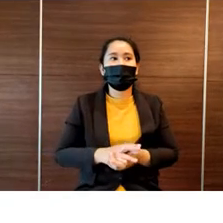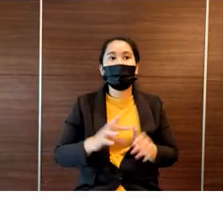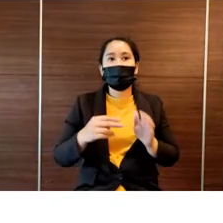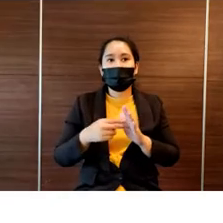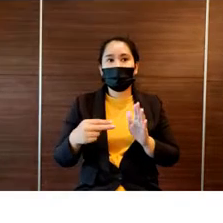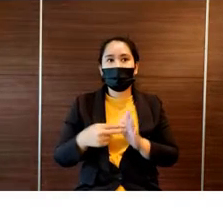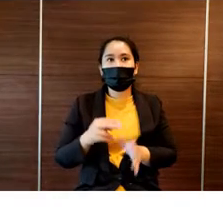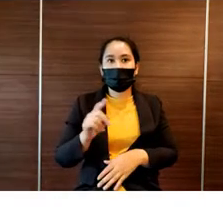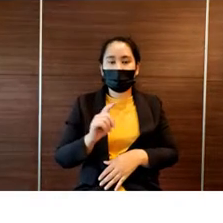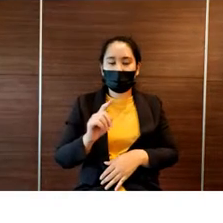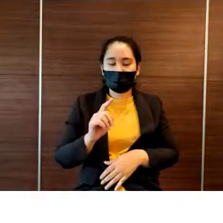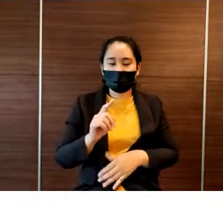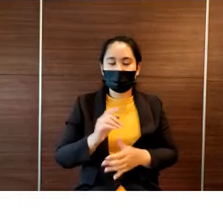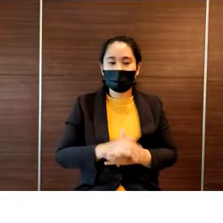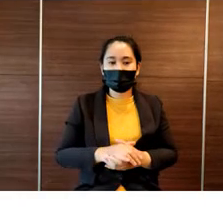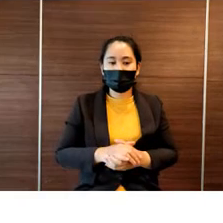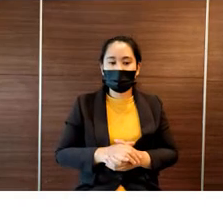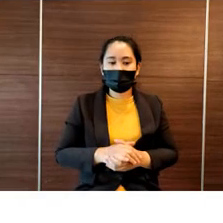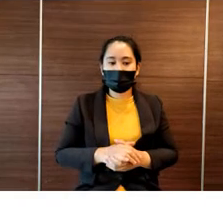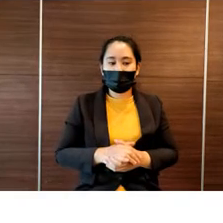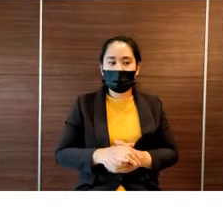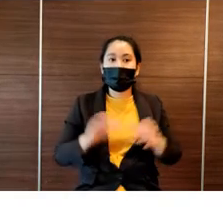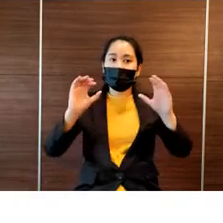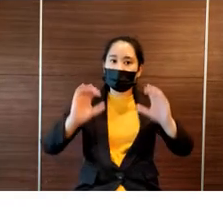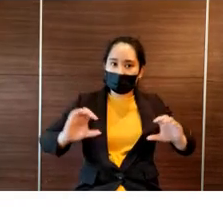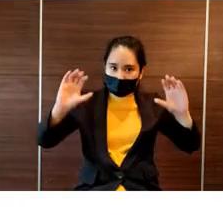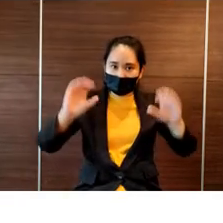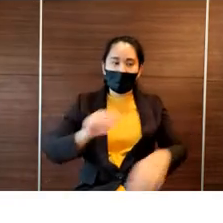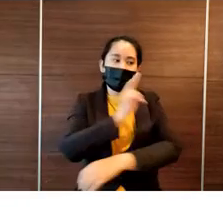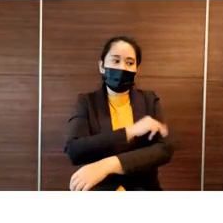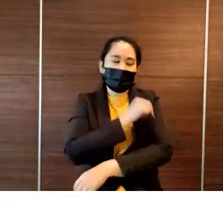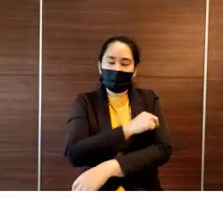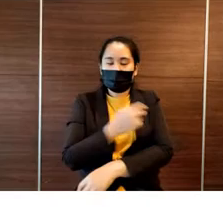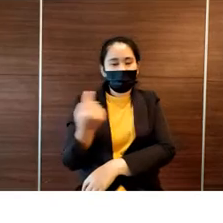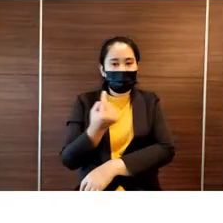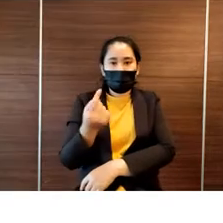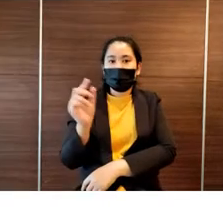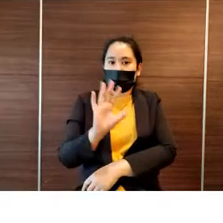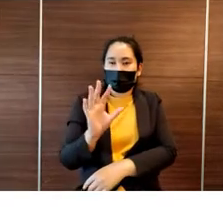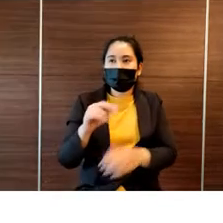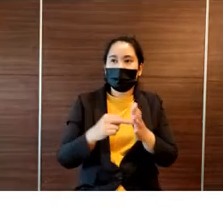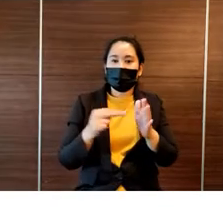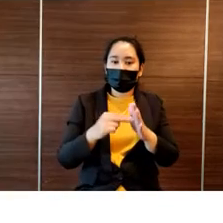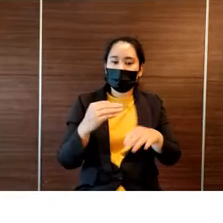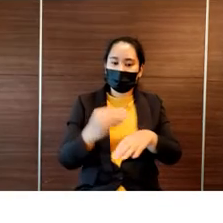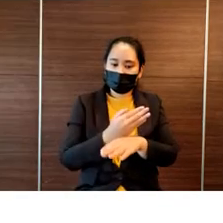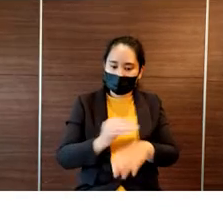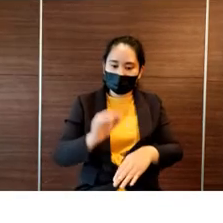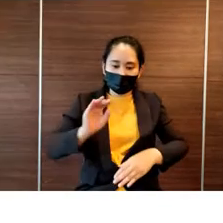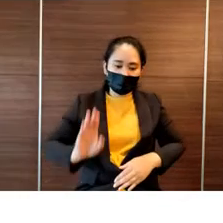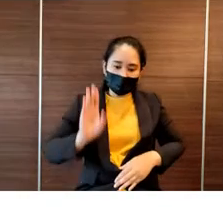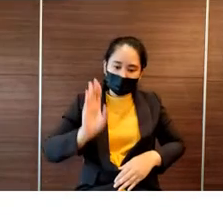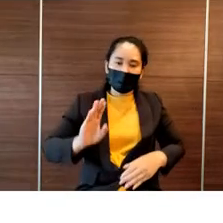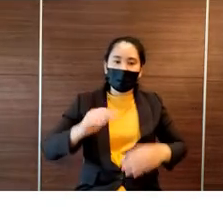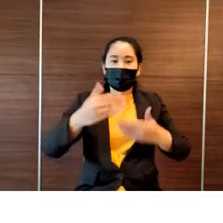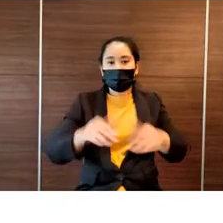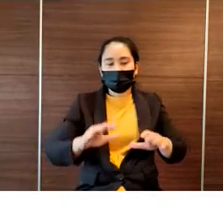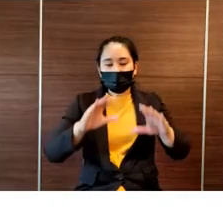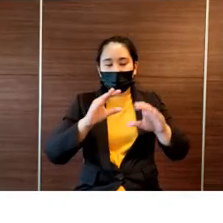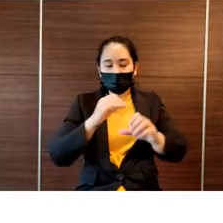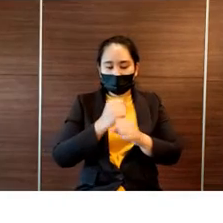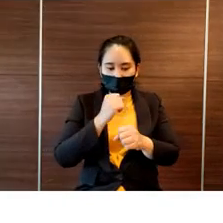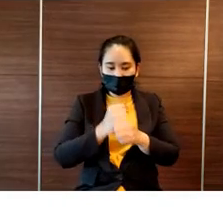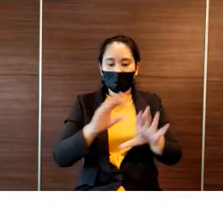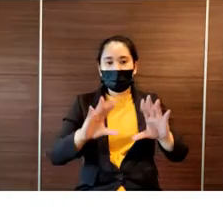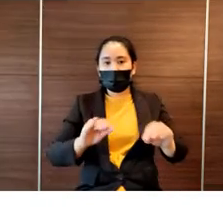การเดินไปที่บริการภาครัฐอย่างเดียวมีพื้นที่ที่เป็นเซฟสเปซมีอาจจะมีพื้นที่ที่เป็นองค์กรชุมชนที่ท